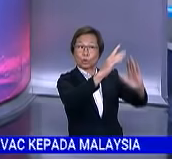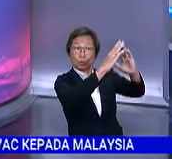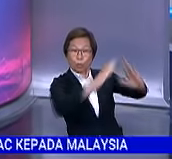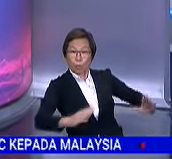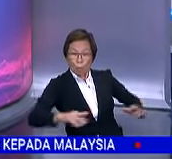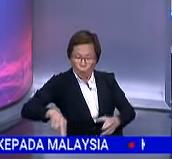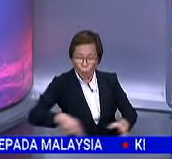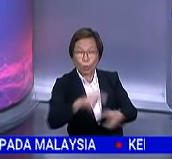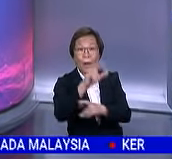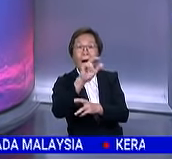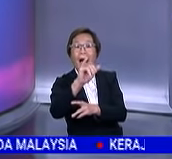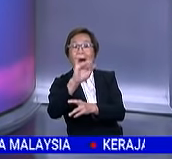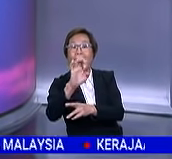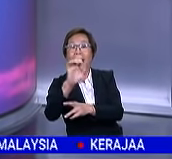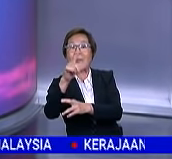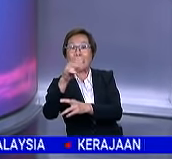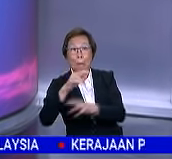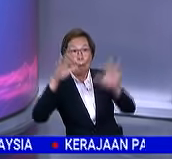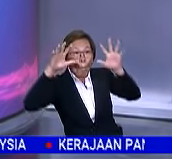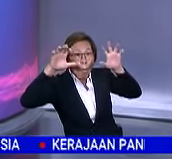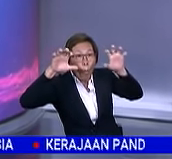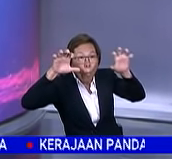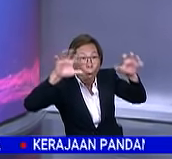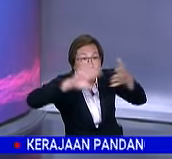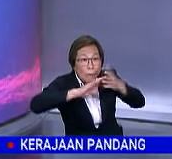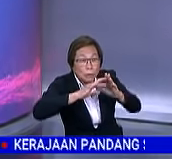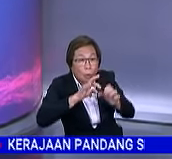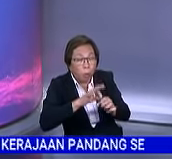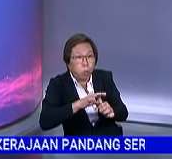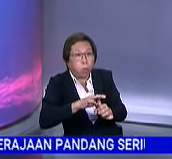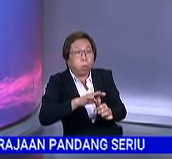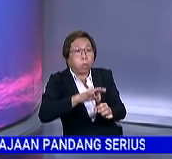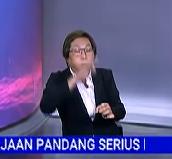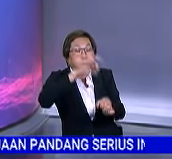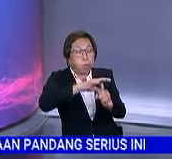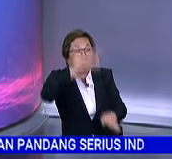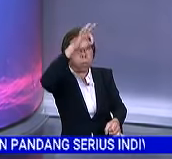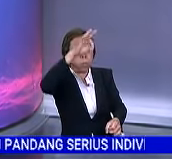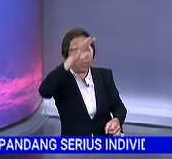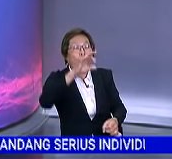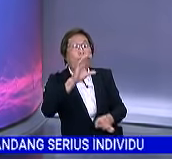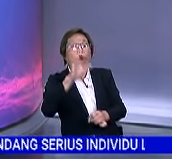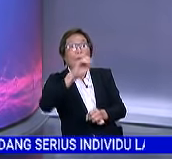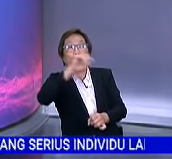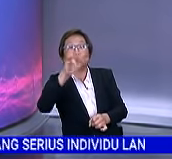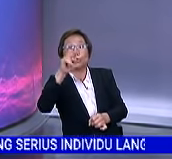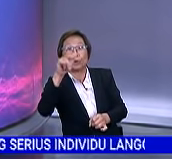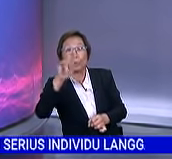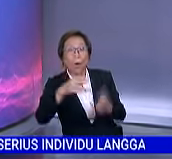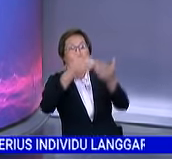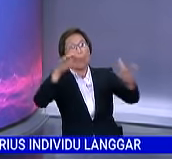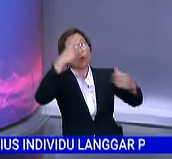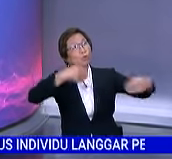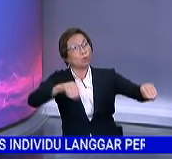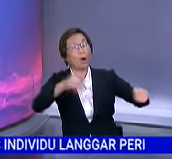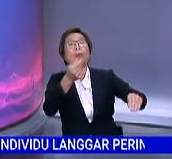Rhode Island yang berhantu dan menjadi inspirasi filem The Conjuring pada tahun 2013 dibuka untuk jualan.